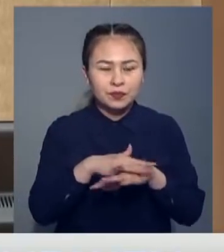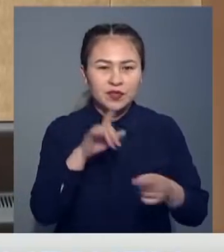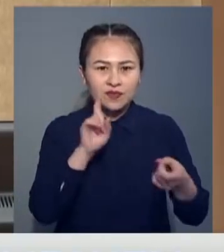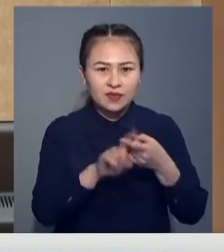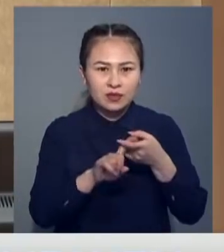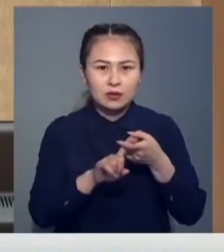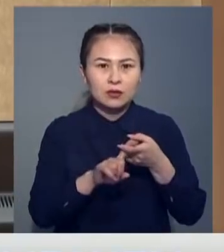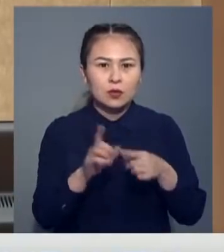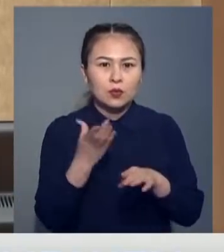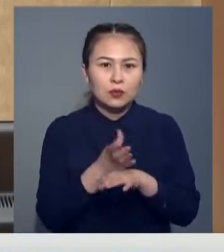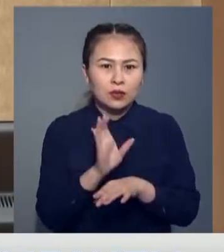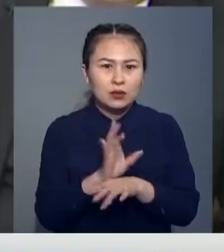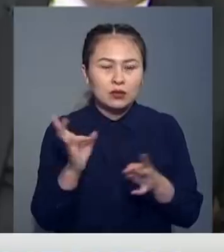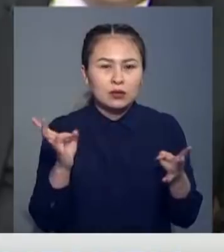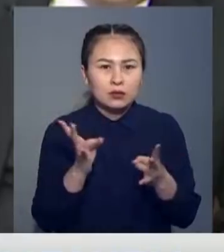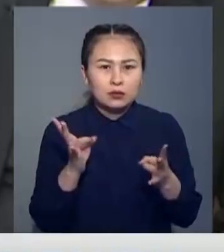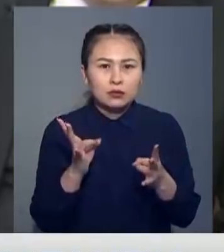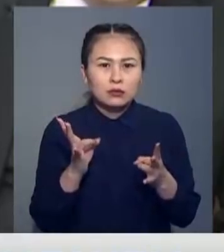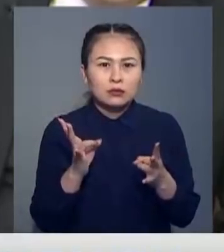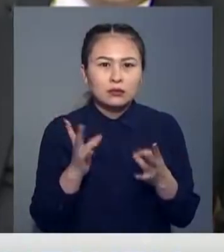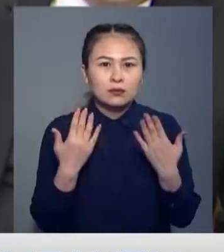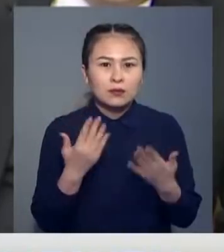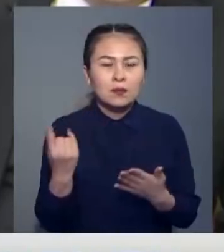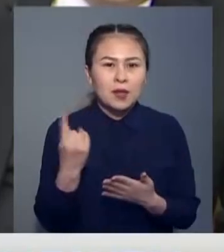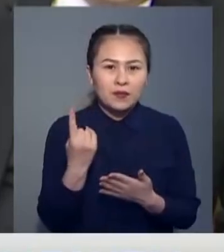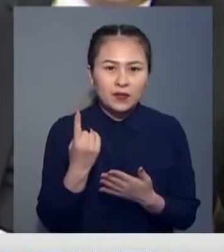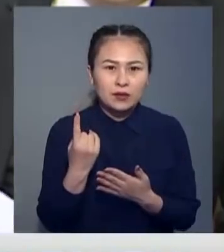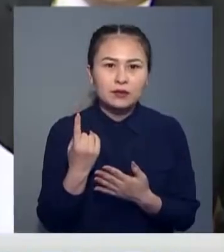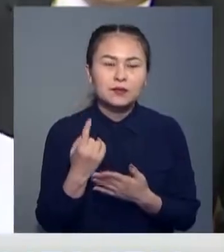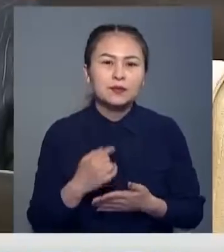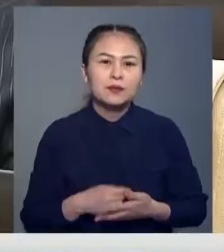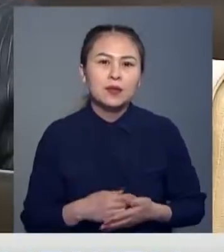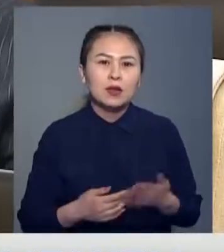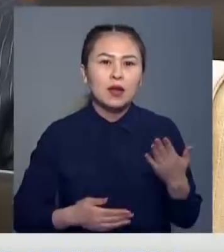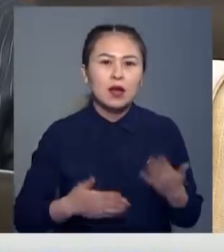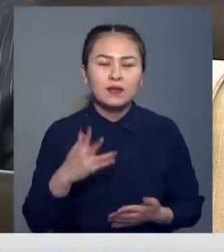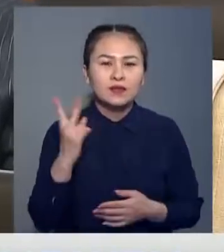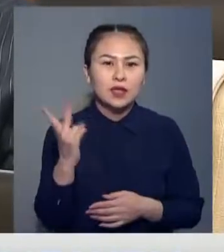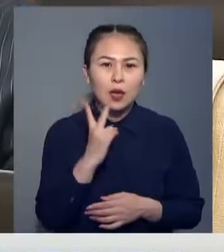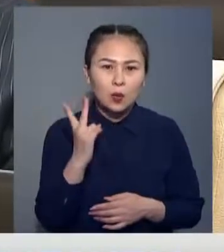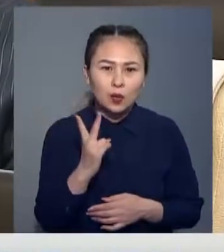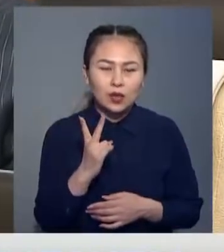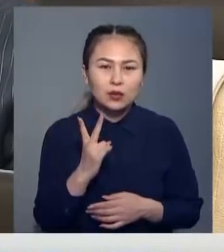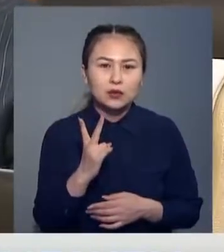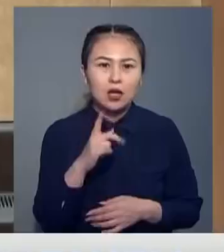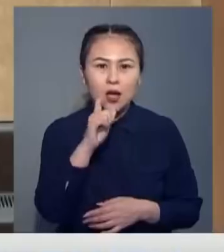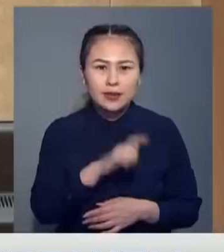байланысын күшейтуге ықпал етеді. Ол біріншіден. Ал екіншіден,